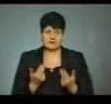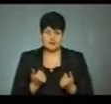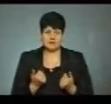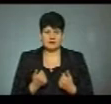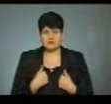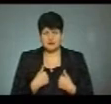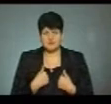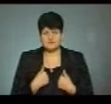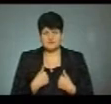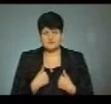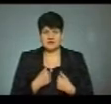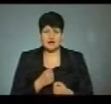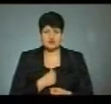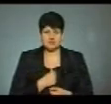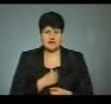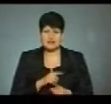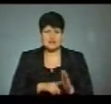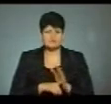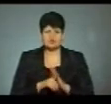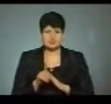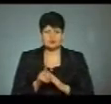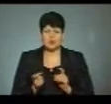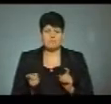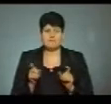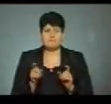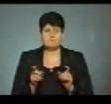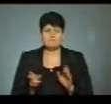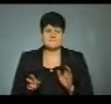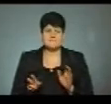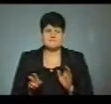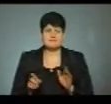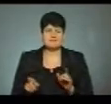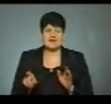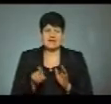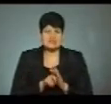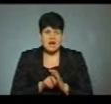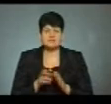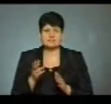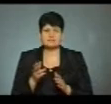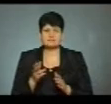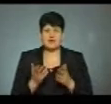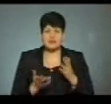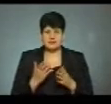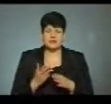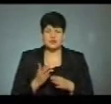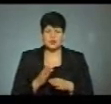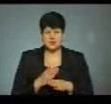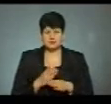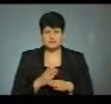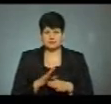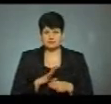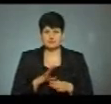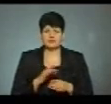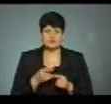Я, на жаль, не з самого початку приєднався, якщо почався Євромайдан, але розділяв ці всі, скажімо